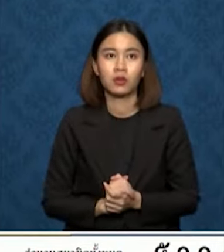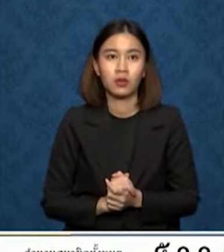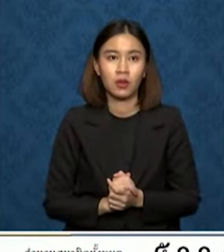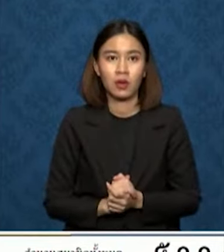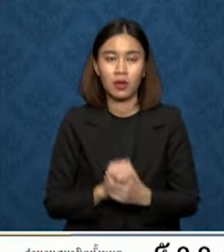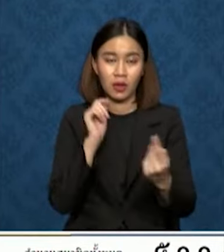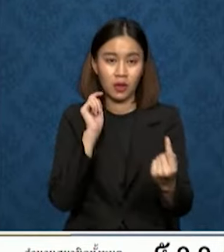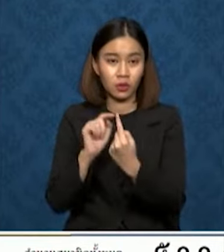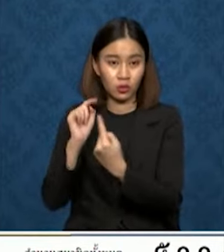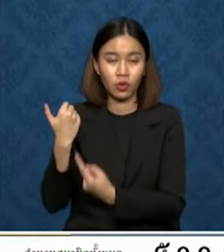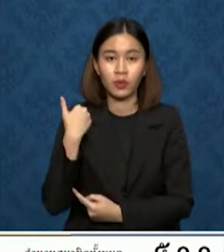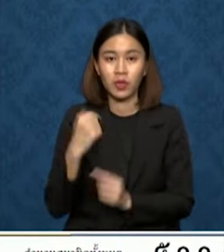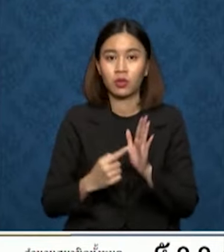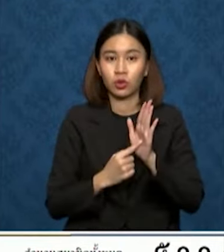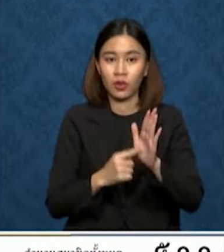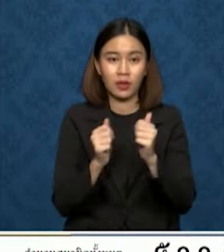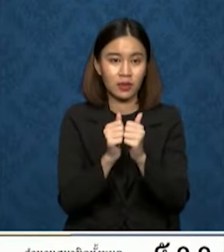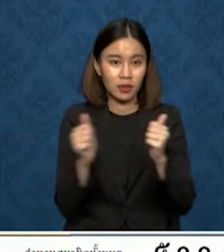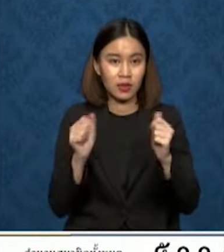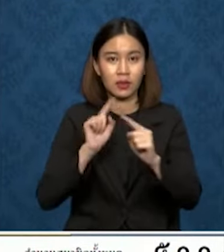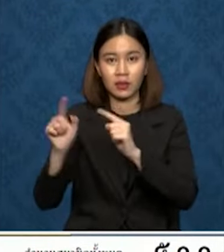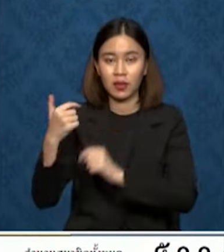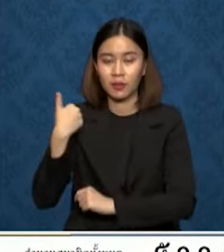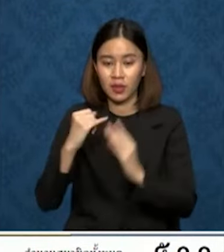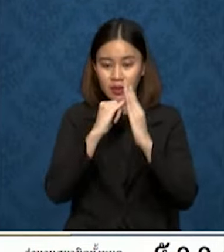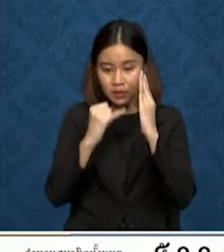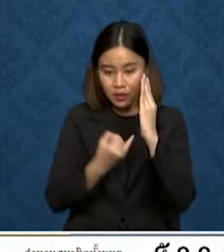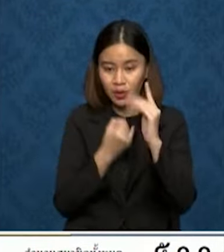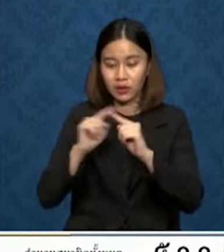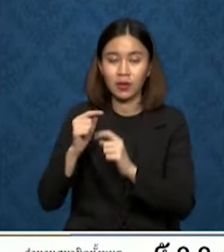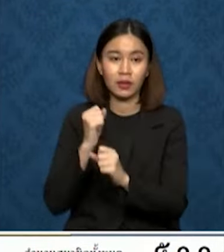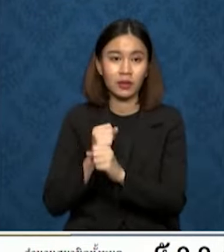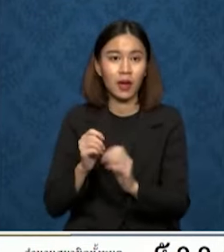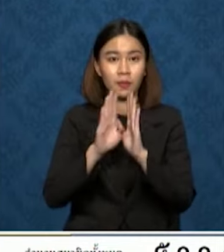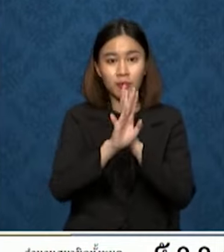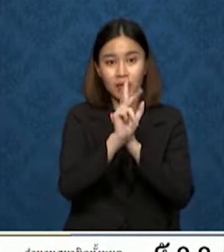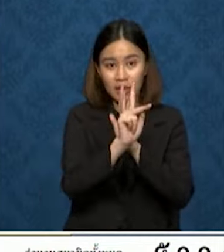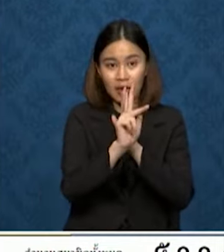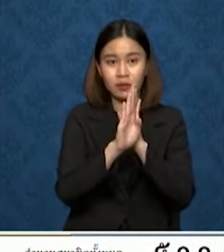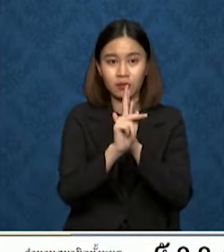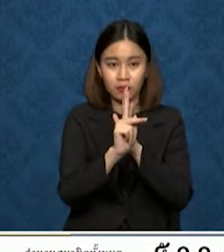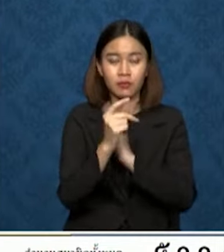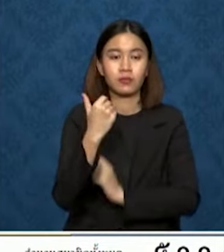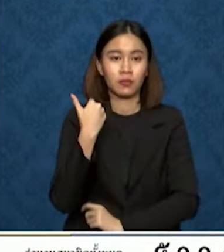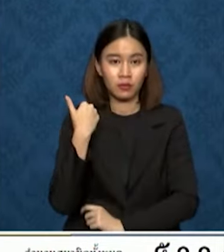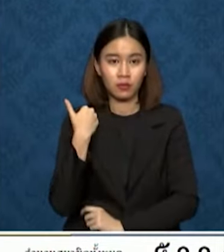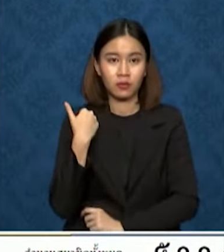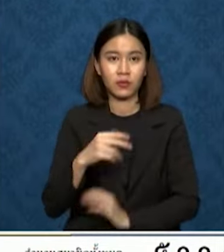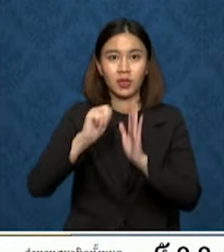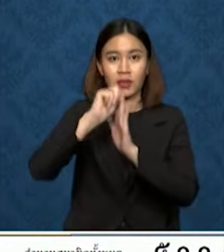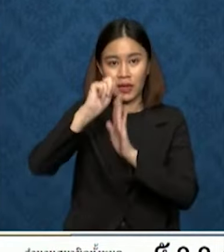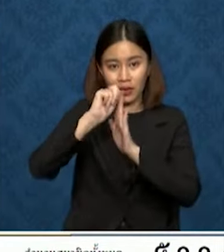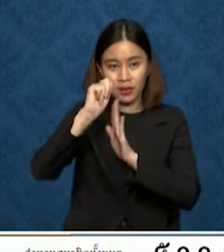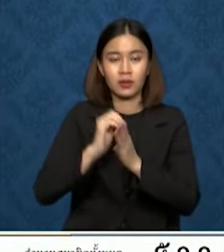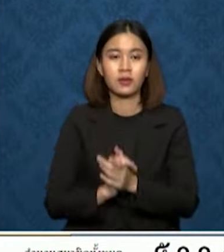ให้คลบทุมมีตัวอย่างที่ดีหลายเรื่องครับหายจหัดที่ทำบึงการมเดีวครับ น่านมูเดียว